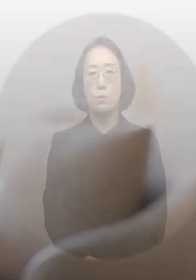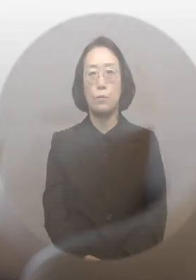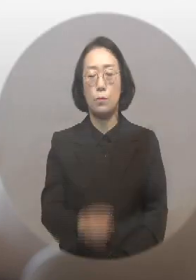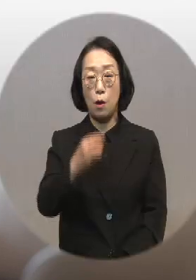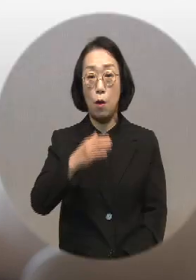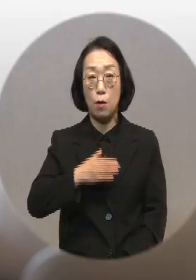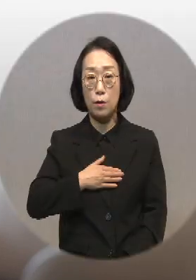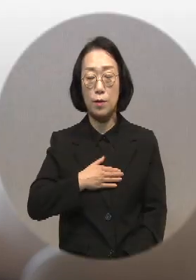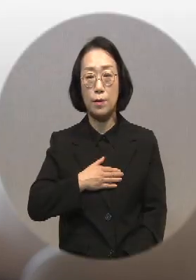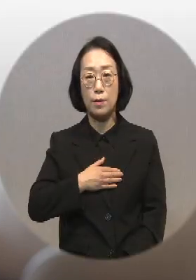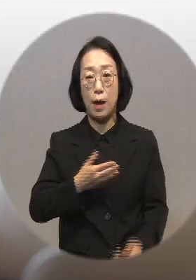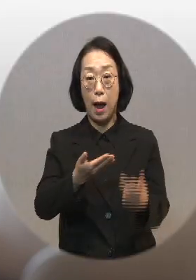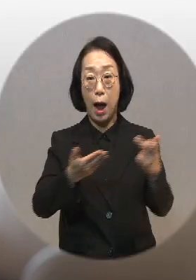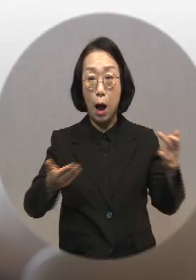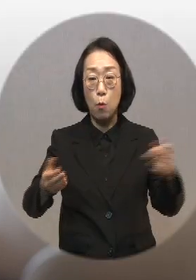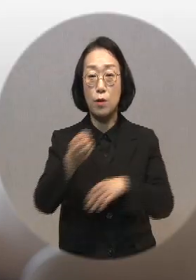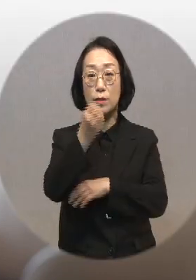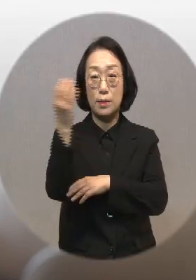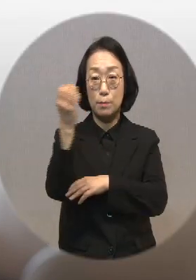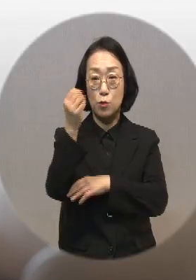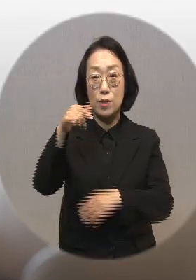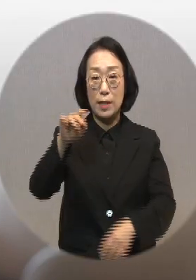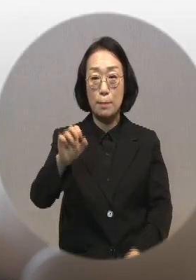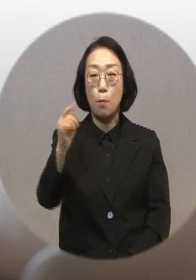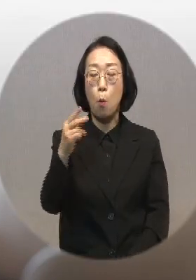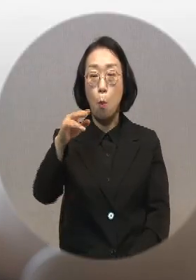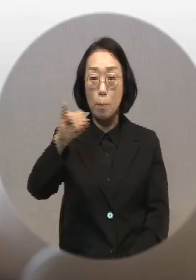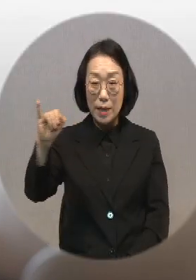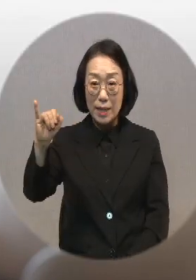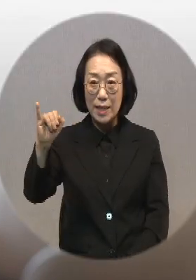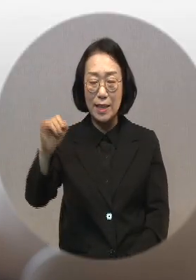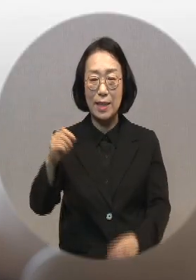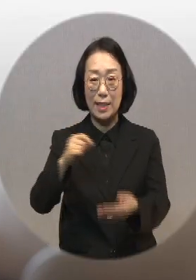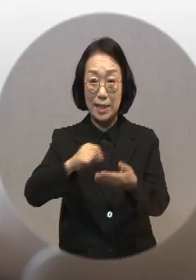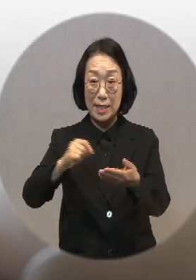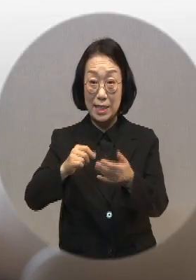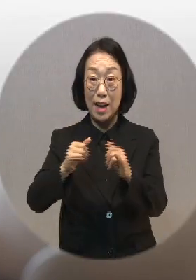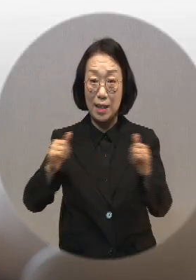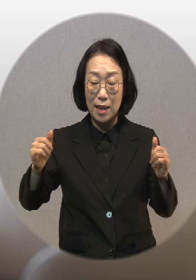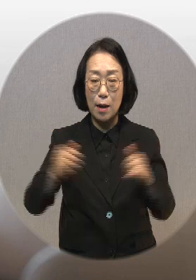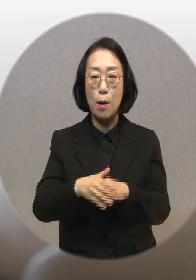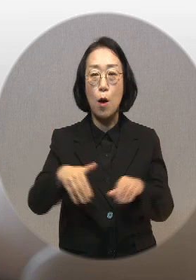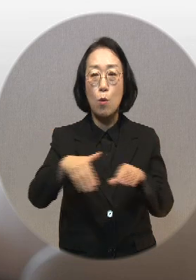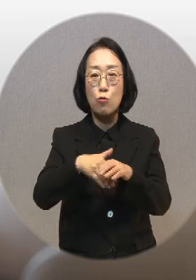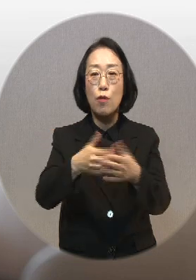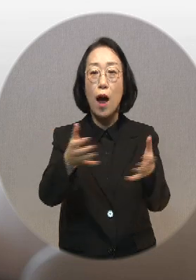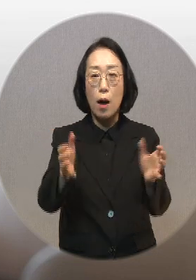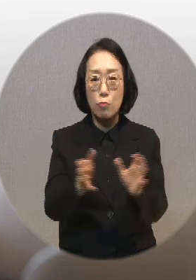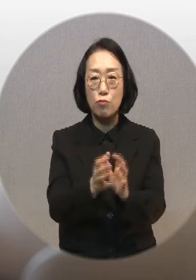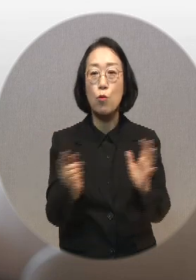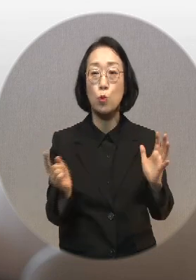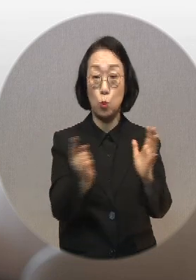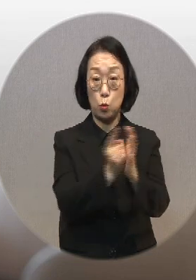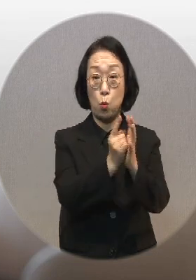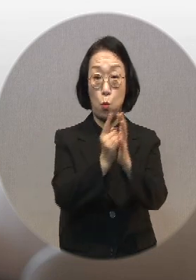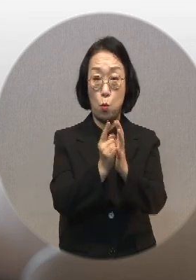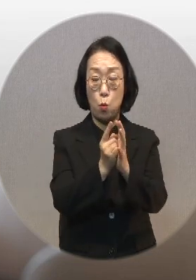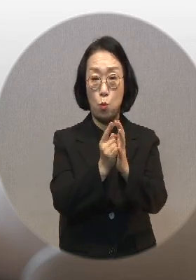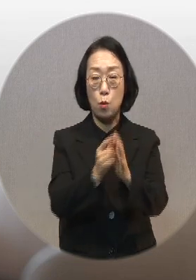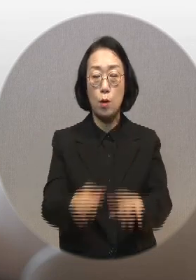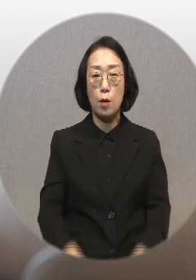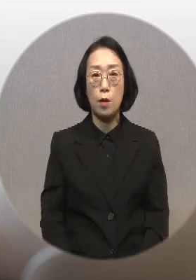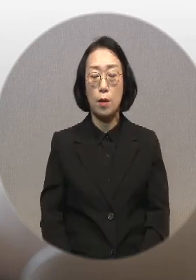저는 강원일보의 김오미 기자라고 하고요. 저는 지금 문화부에 소속되어 있는데 저희 문화부에서 이번에